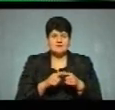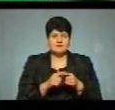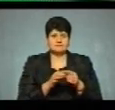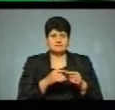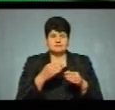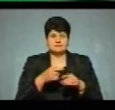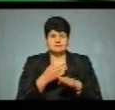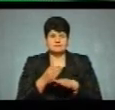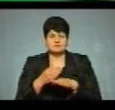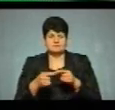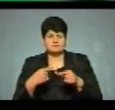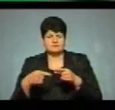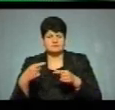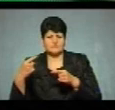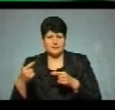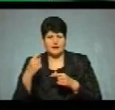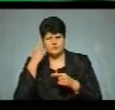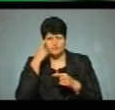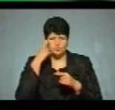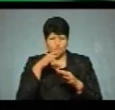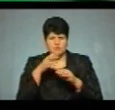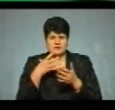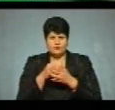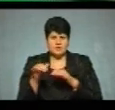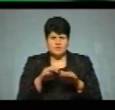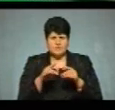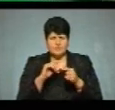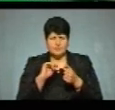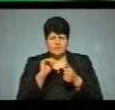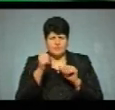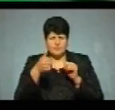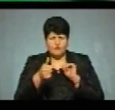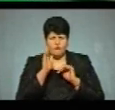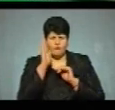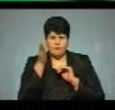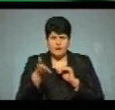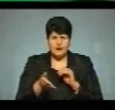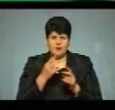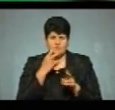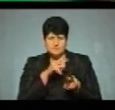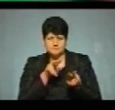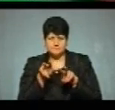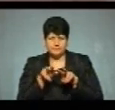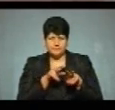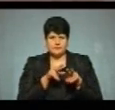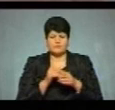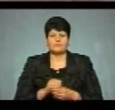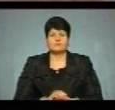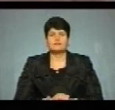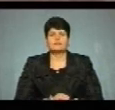на продумування своїх дій на декілька кроків вперед і на построєння серії.